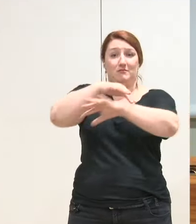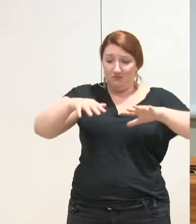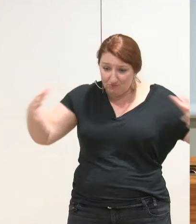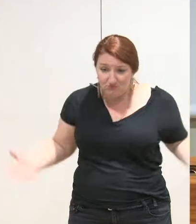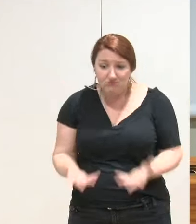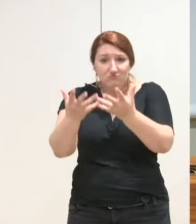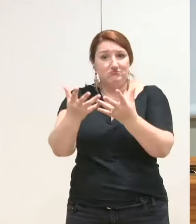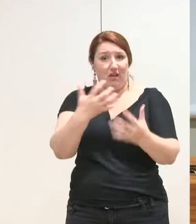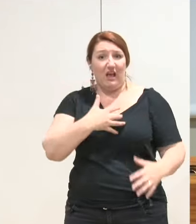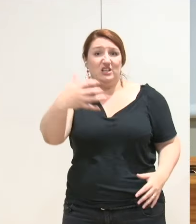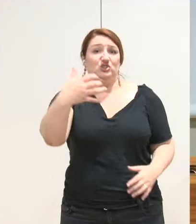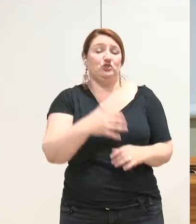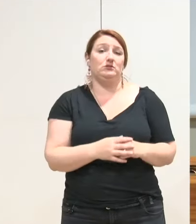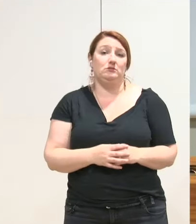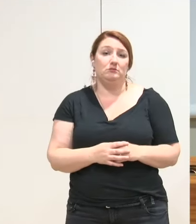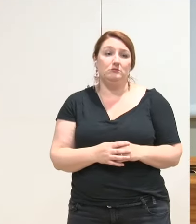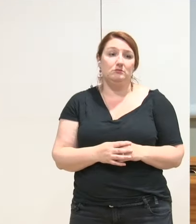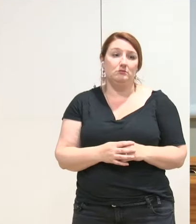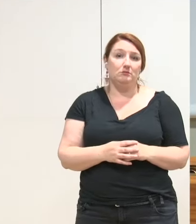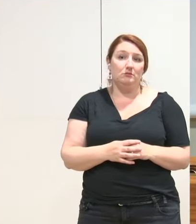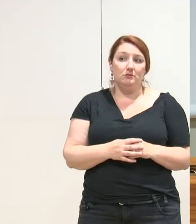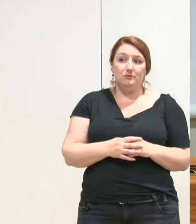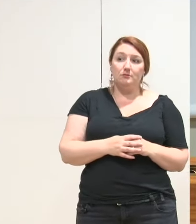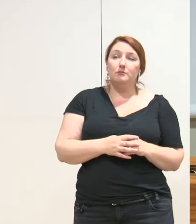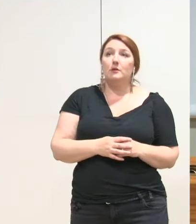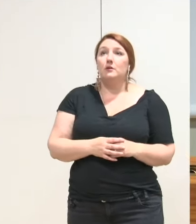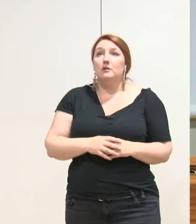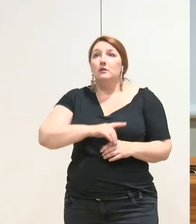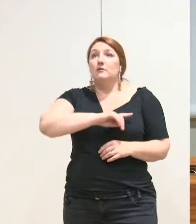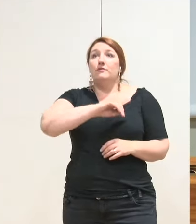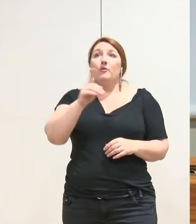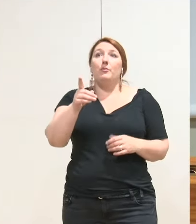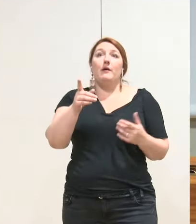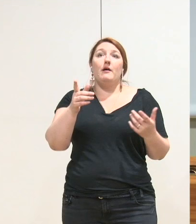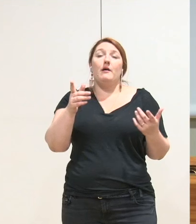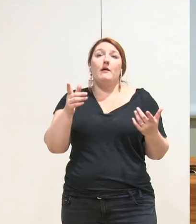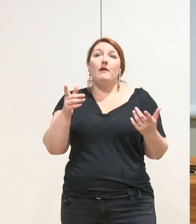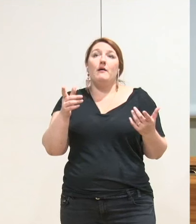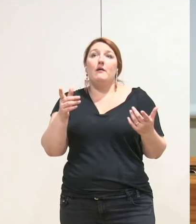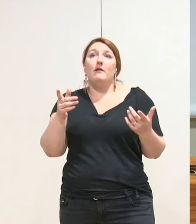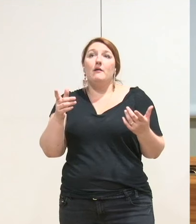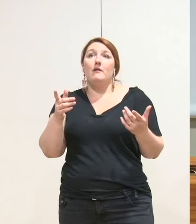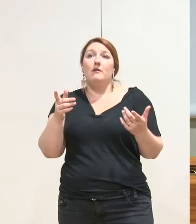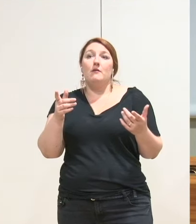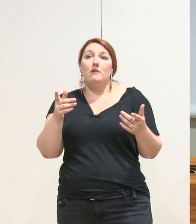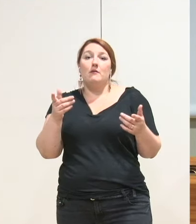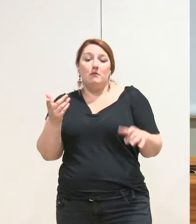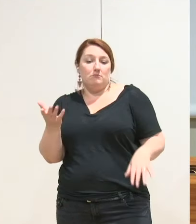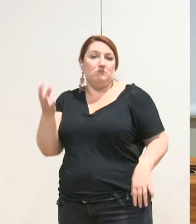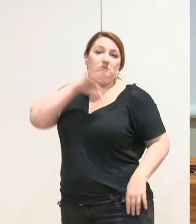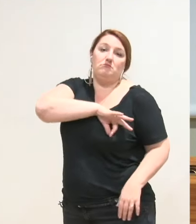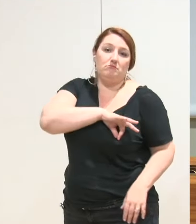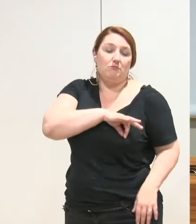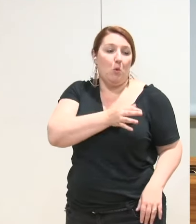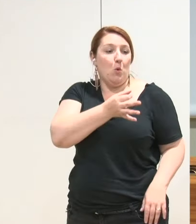espace de vie dont toutes les externalités positives ne sont pas un retour économique direct pour le porteur de projet et c'est ça le défi